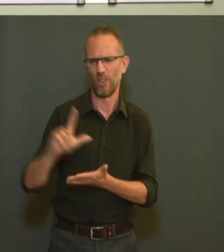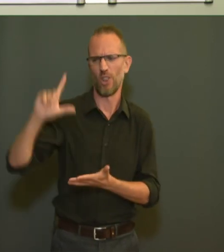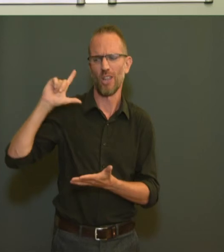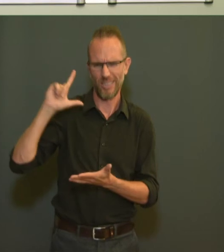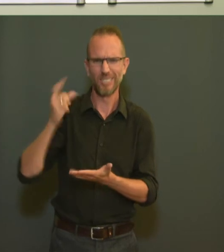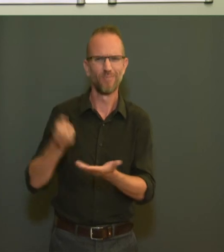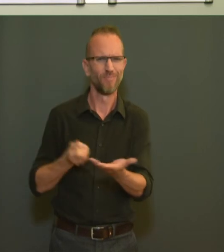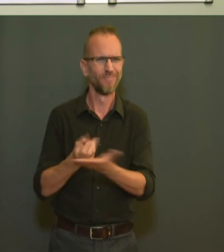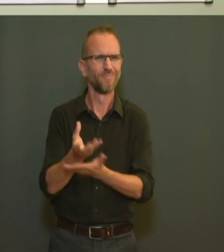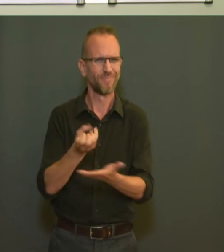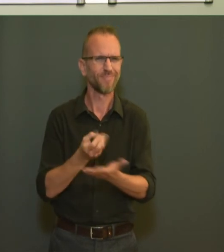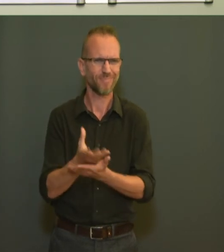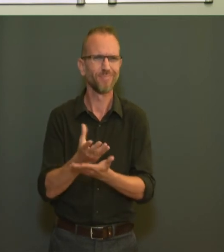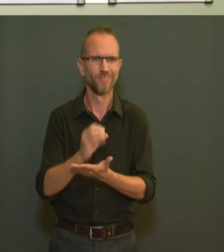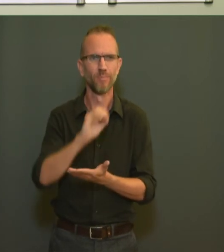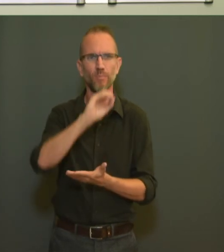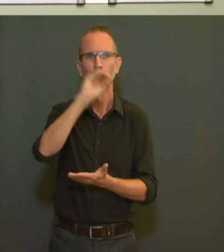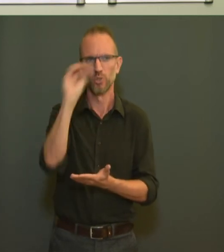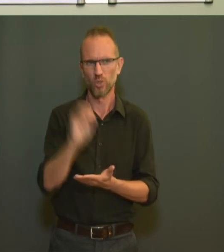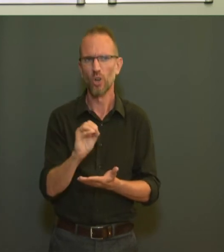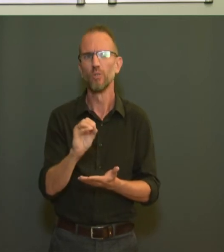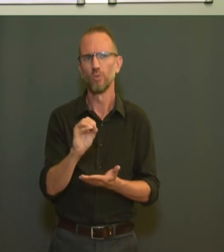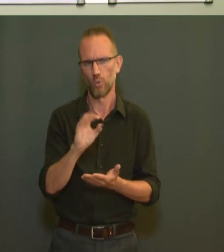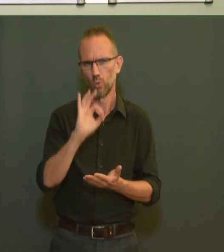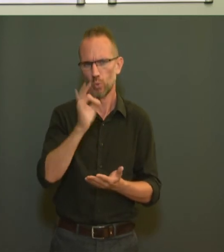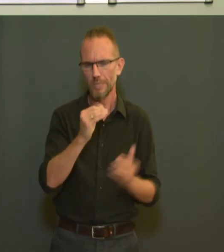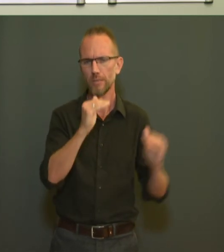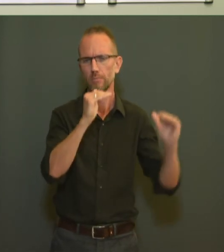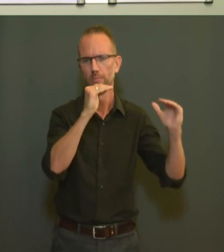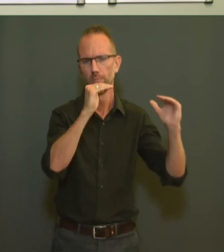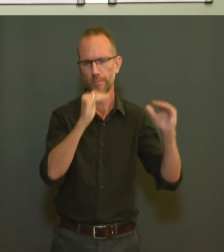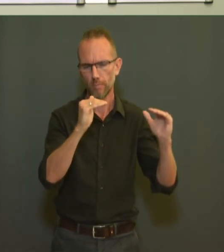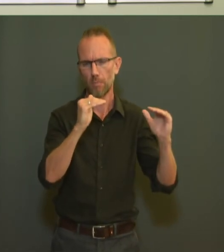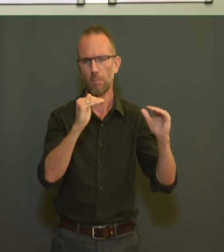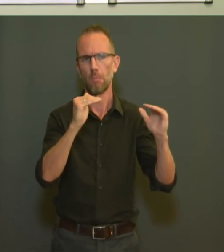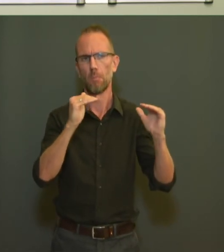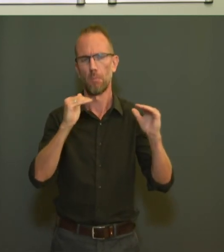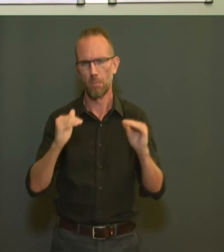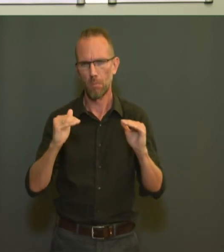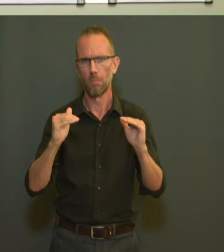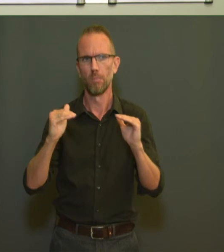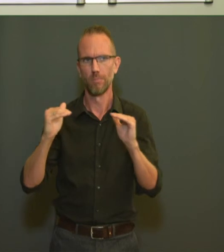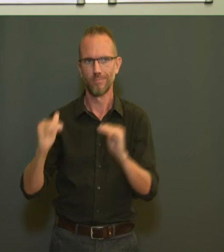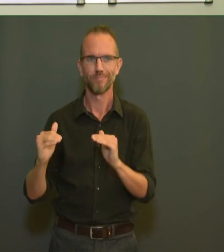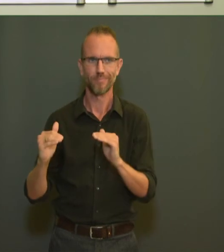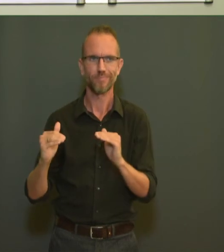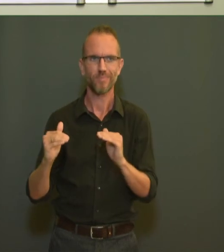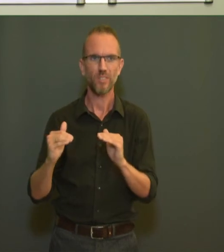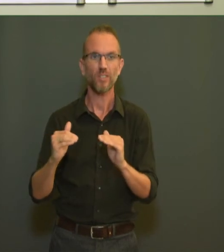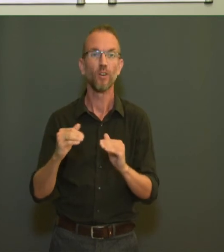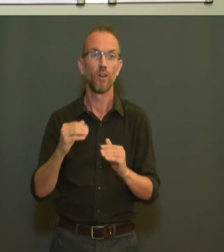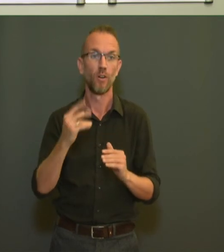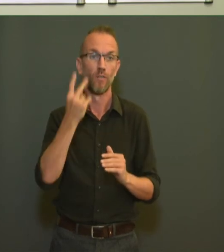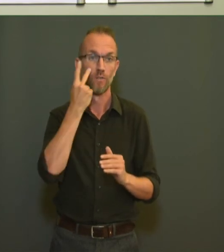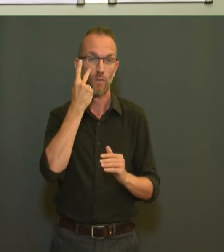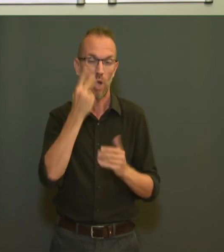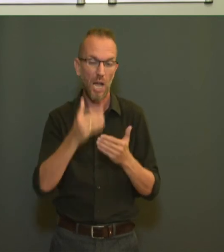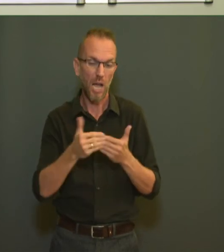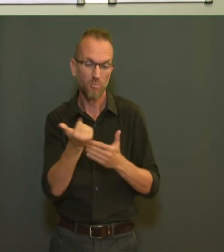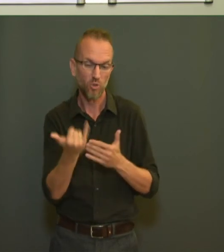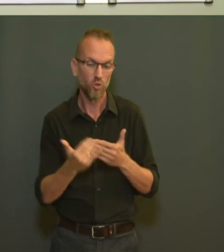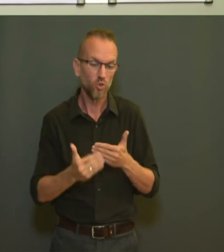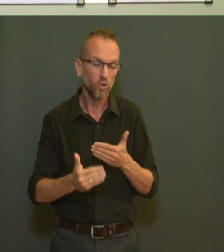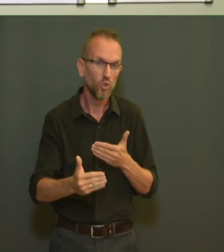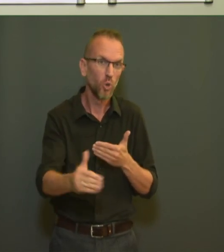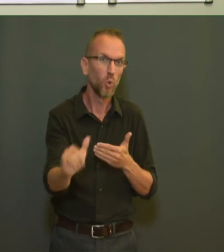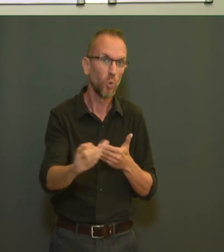de lentement diminuer. Et donc, il n'est pas impossible, mais nous le verrons dans les jours et les semaines qui viennent, que nous soyons en